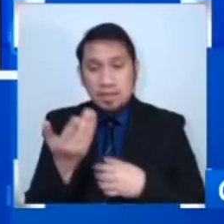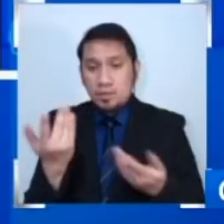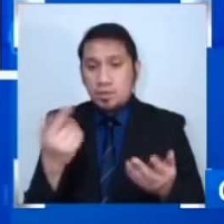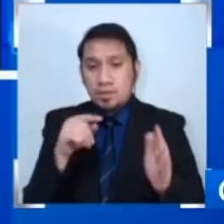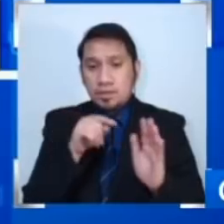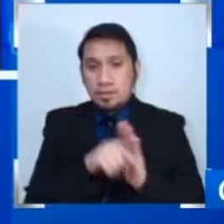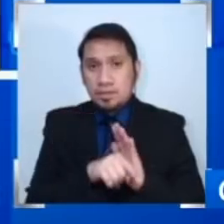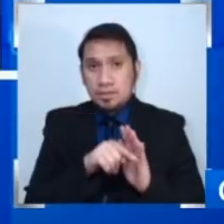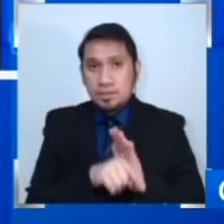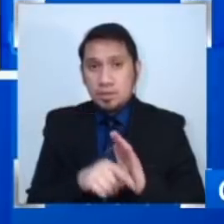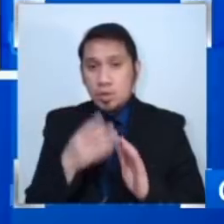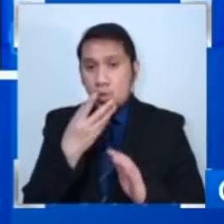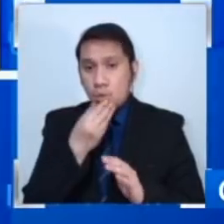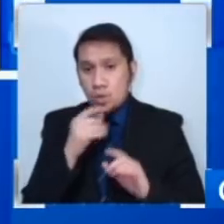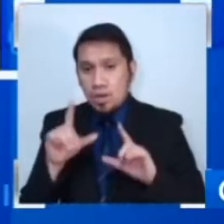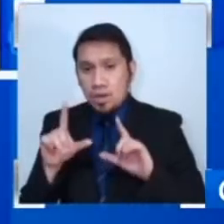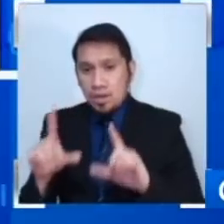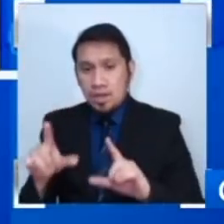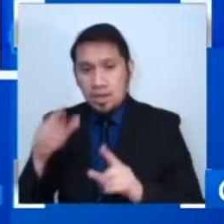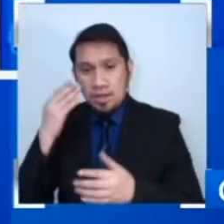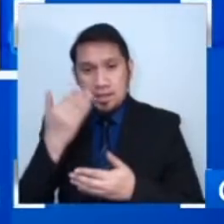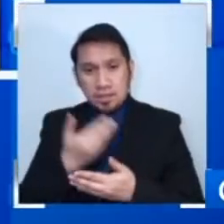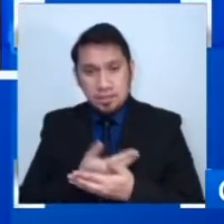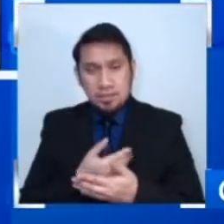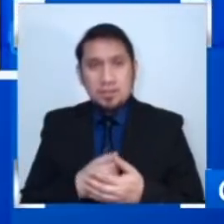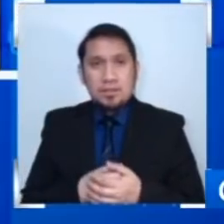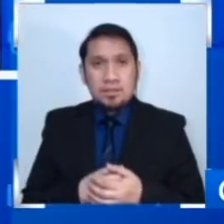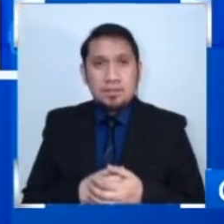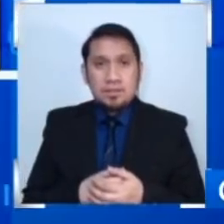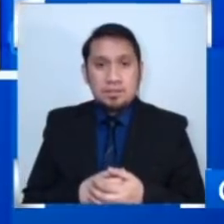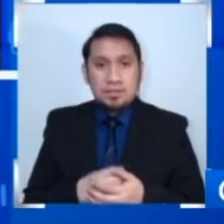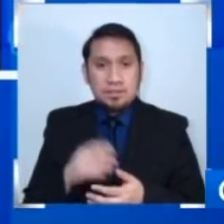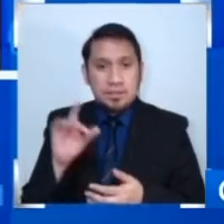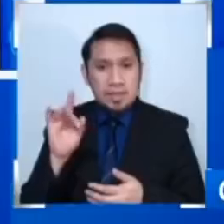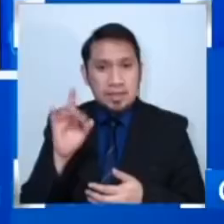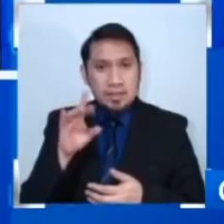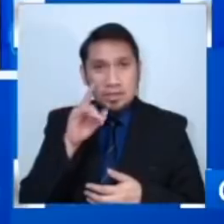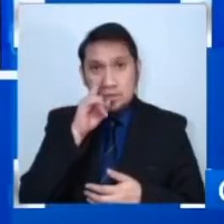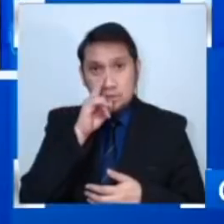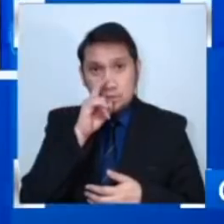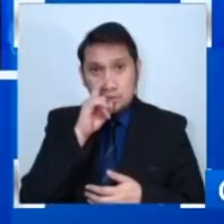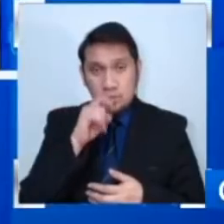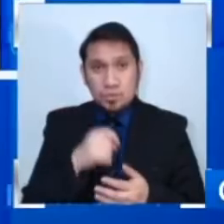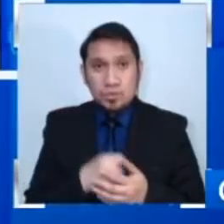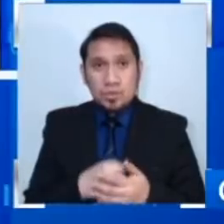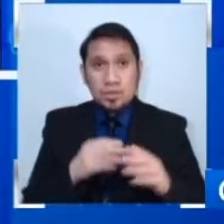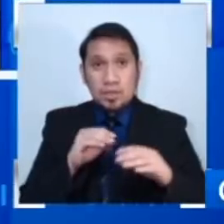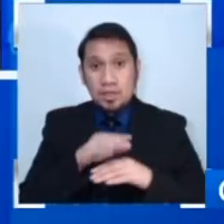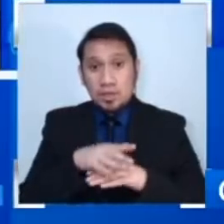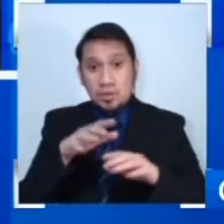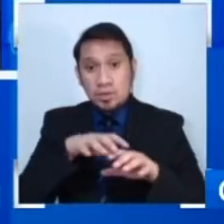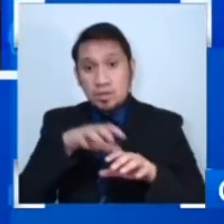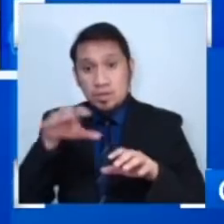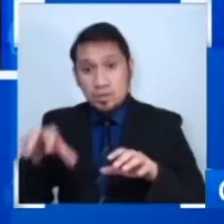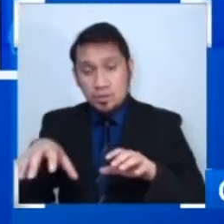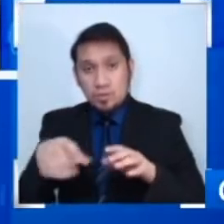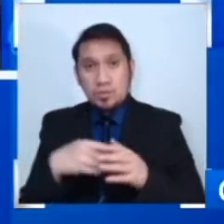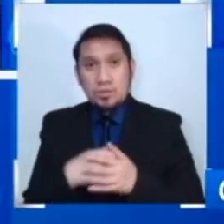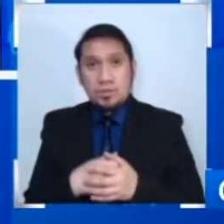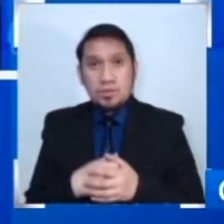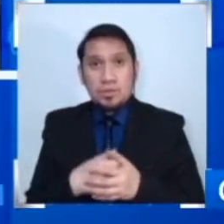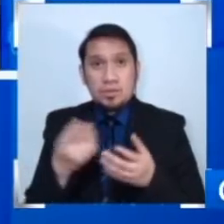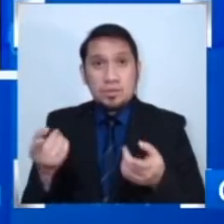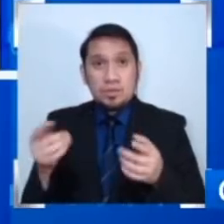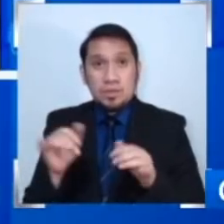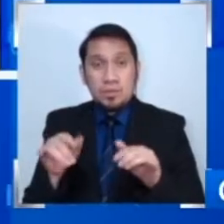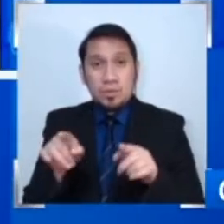at kapatid ng mga biktima na si Ray John Lazo, 18 anyos. Nadamay ang kanilang kapitbahay na nasawi rin sa insidente.